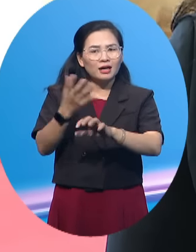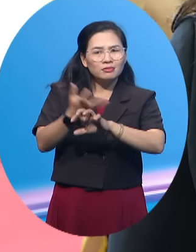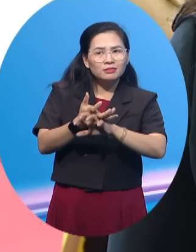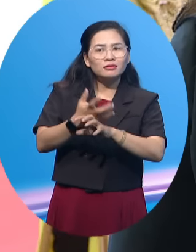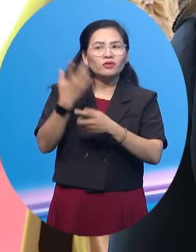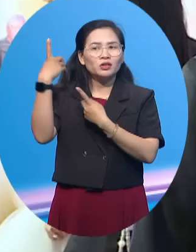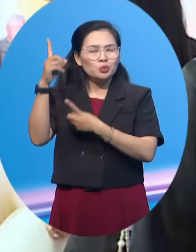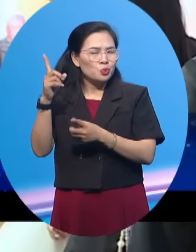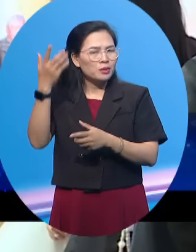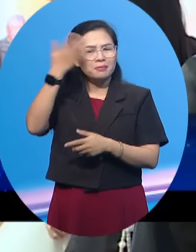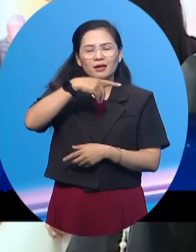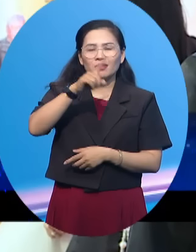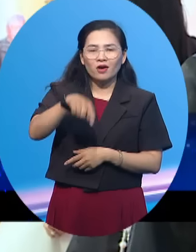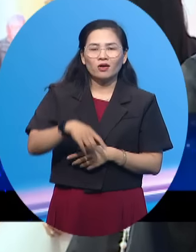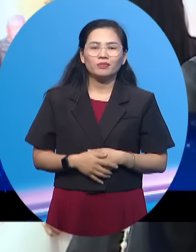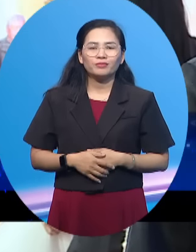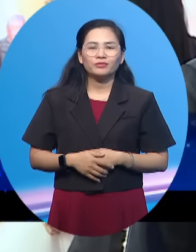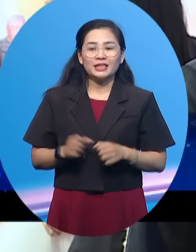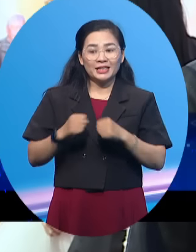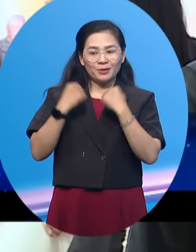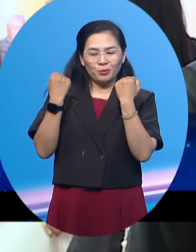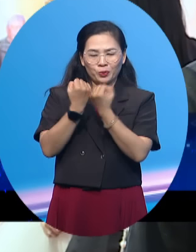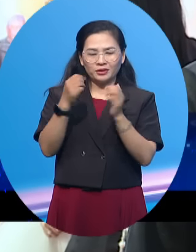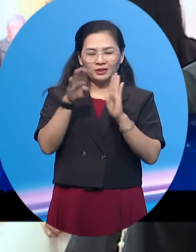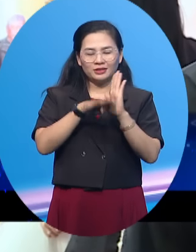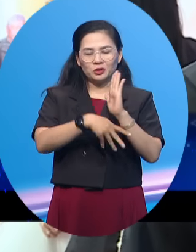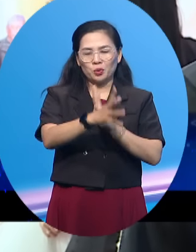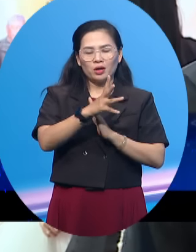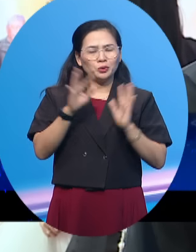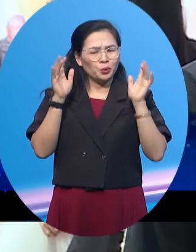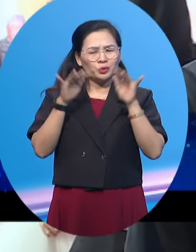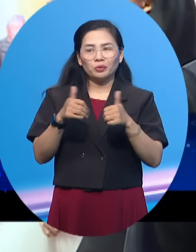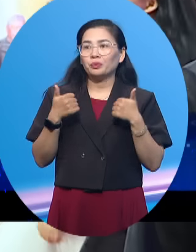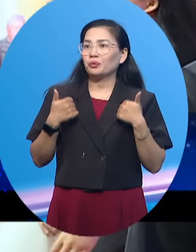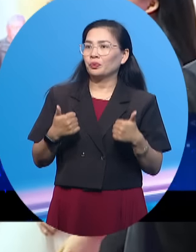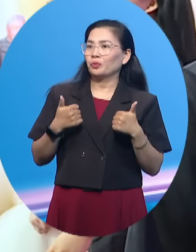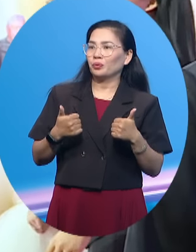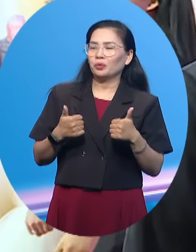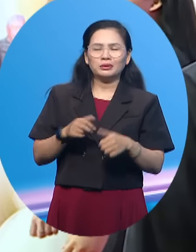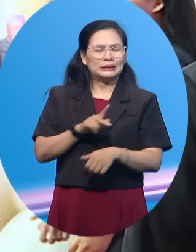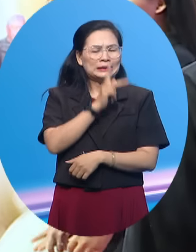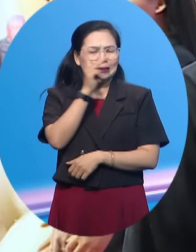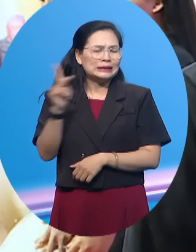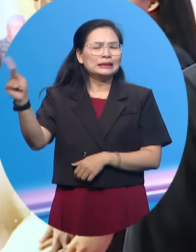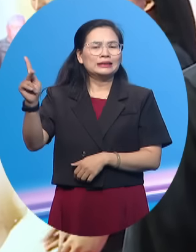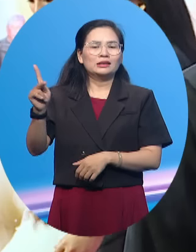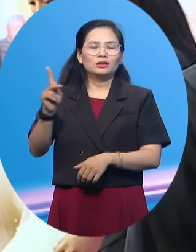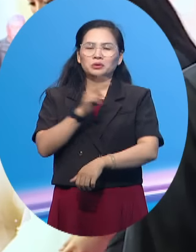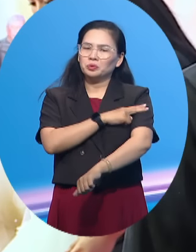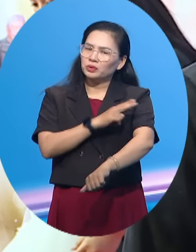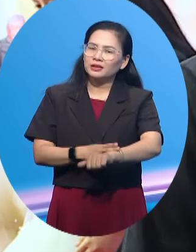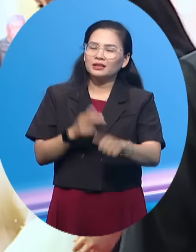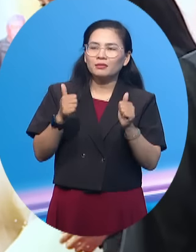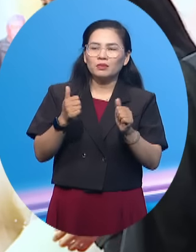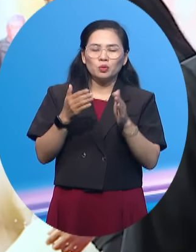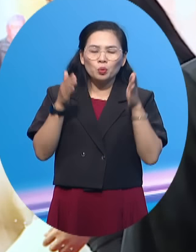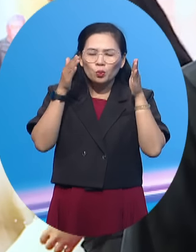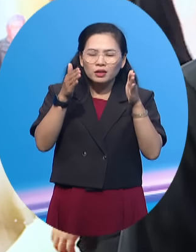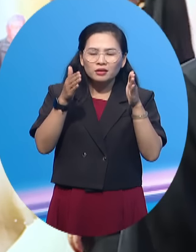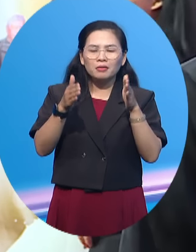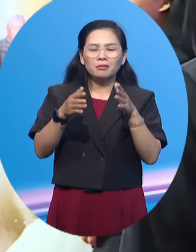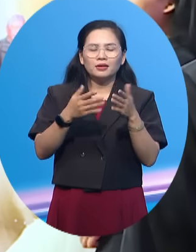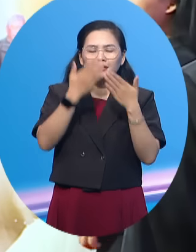vực ngành làm đẹp. Những chương trình được Hiệp hội tổ chức thì thường xuyên tổ chức rất là công phu, rất là chỉn chu và đặc biệt là rất quan tâm đến những thế hệ đi trước và